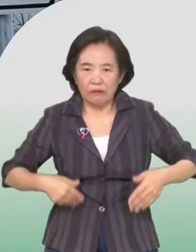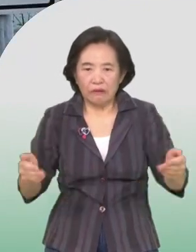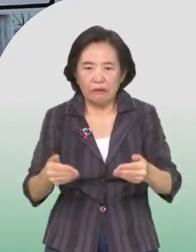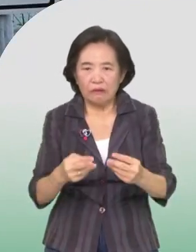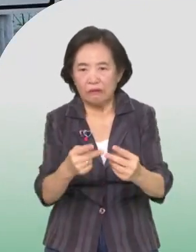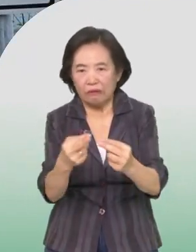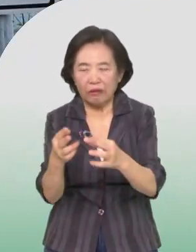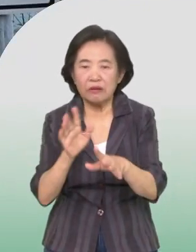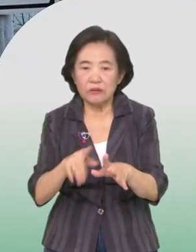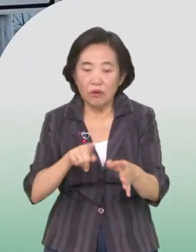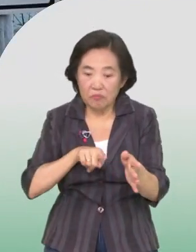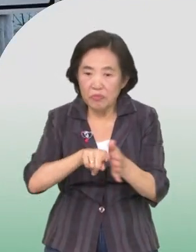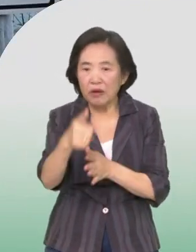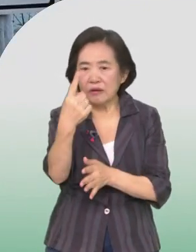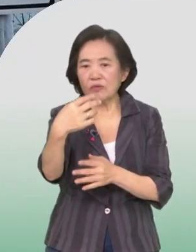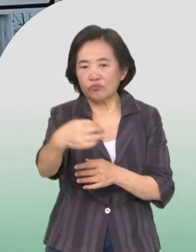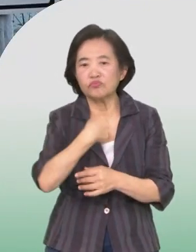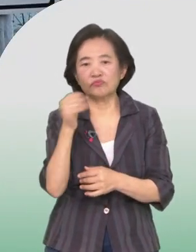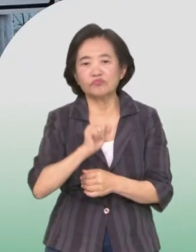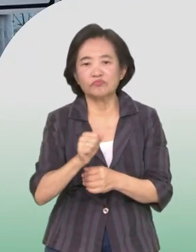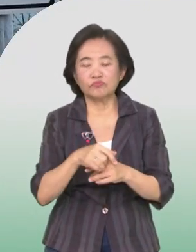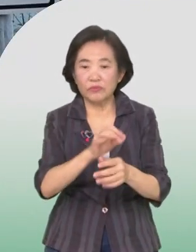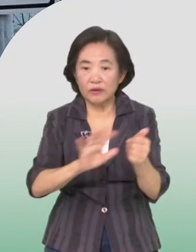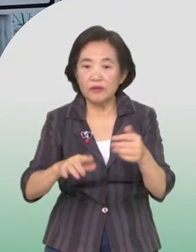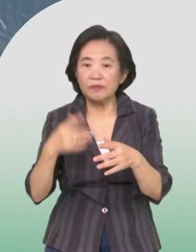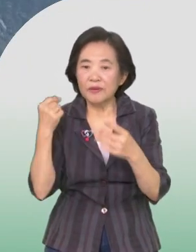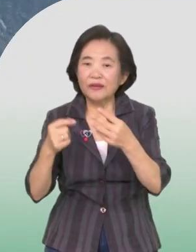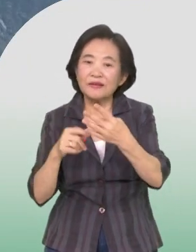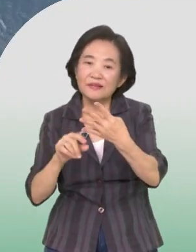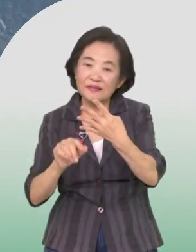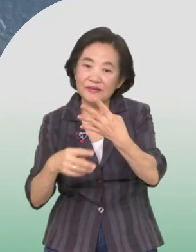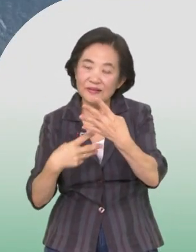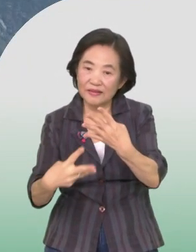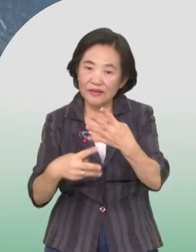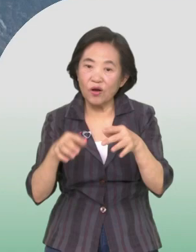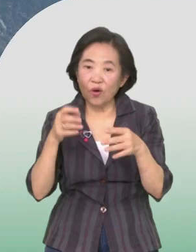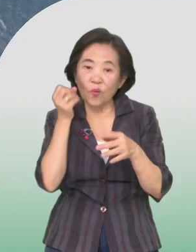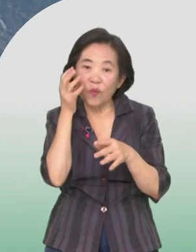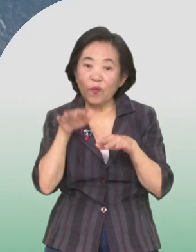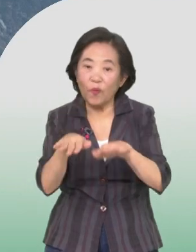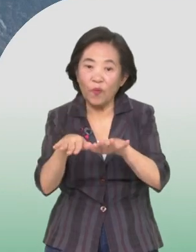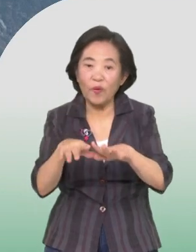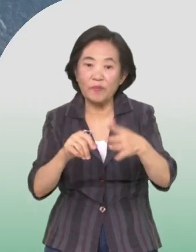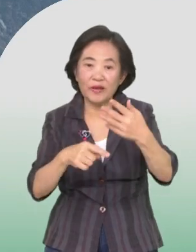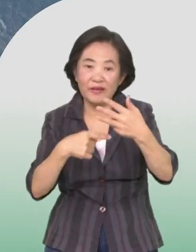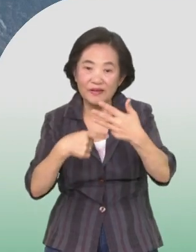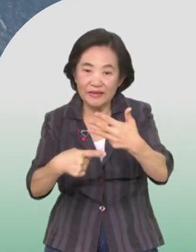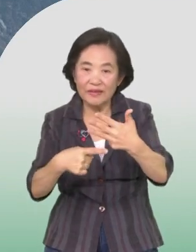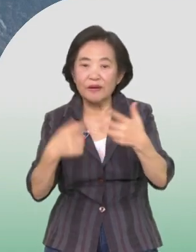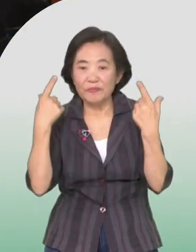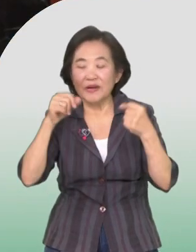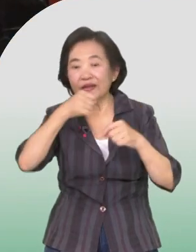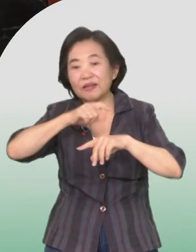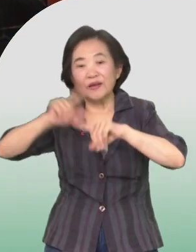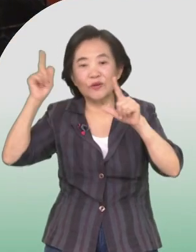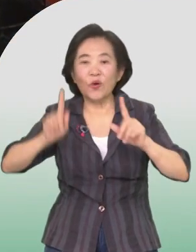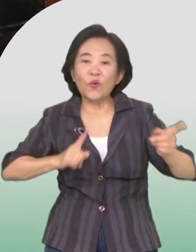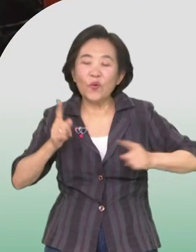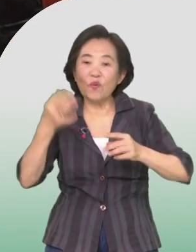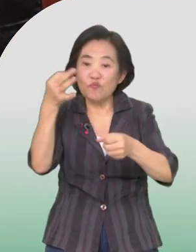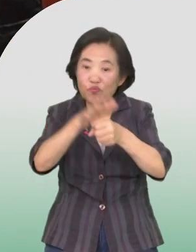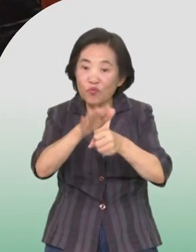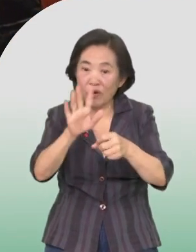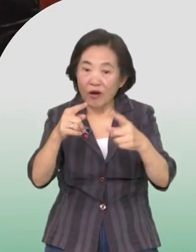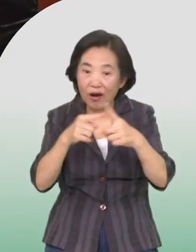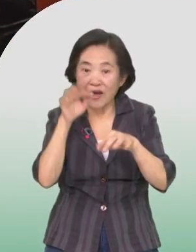复单线双向的通行。西雅人强因为人事人杀发电梯通，半夜处于气势的推动私有行的旅游补助